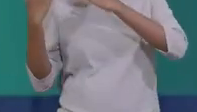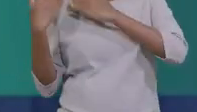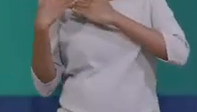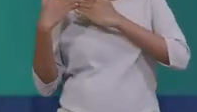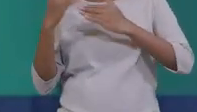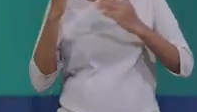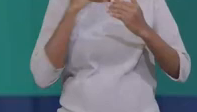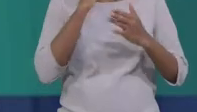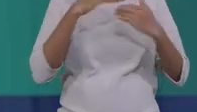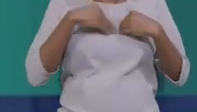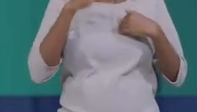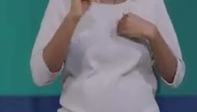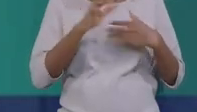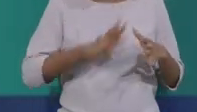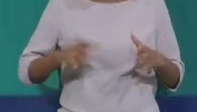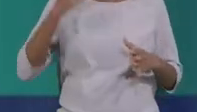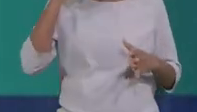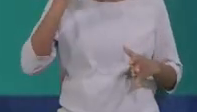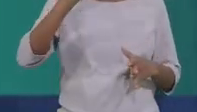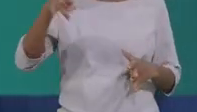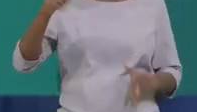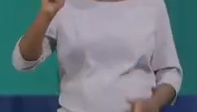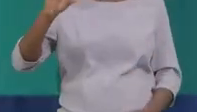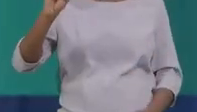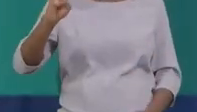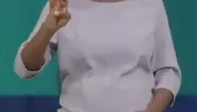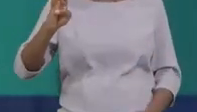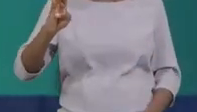Lorsque Rachel vit qu'elle ne donnait point d'enfant à Jacob,